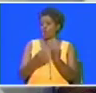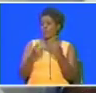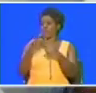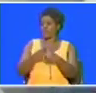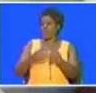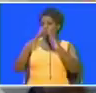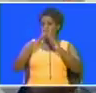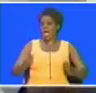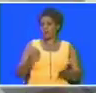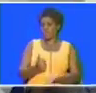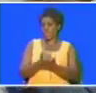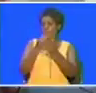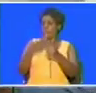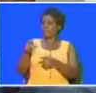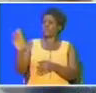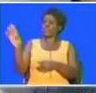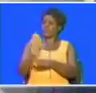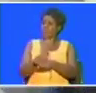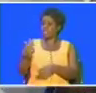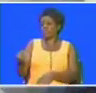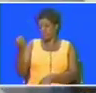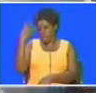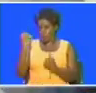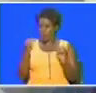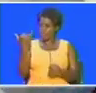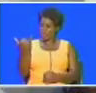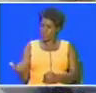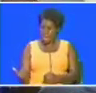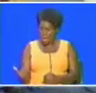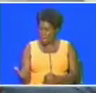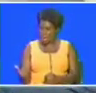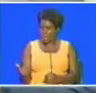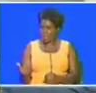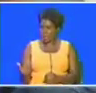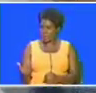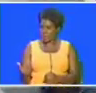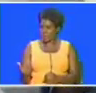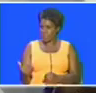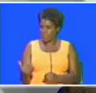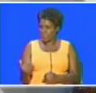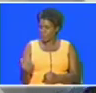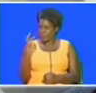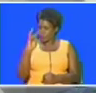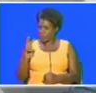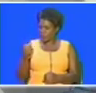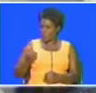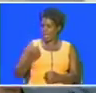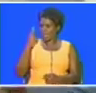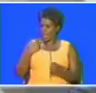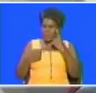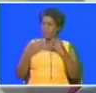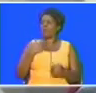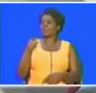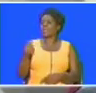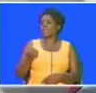lakini wewe mwenyewe kwa sababu uko busy hauelewi. Mtoto wako ukiona ana react kwa ule msichana wako wa kazi pale nyumbani, analia ama anasema hataki huyo msichana,